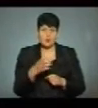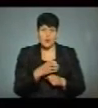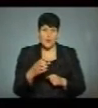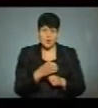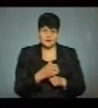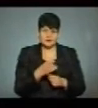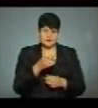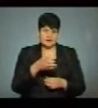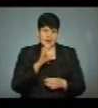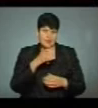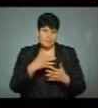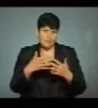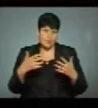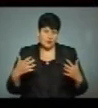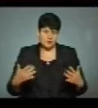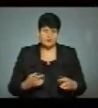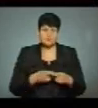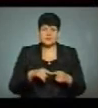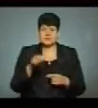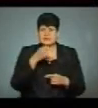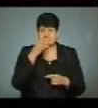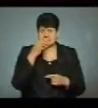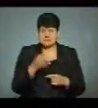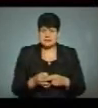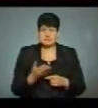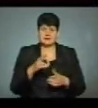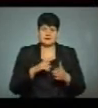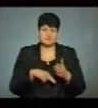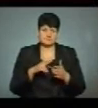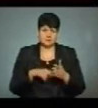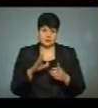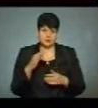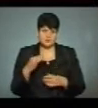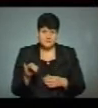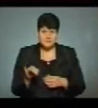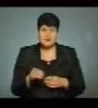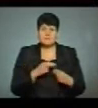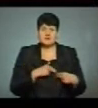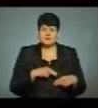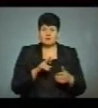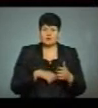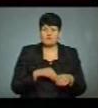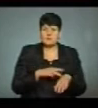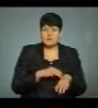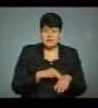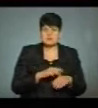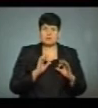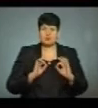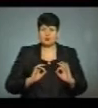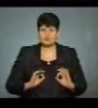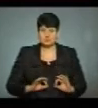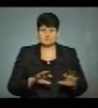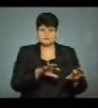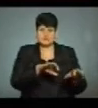це повідомив начальник штабу оперативного управління фіскальної служби області Юрій Парило. Працівники податкової міліції та прокуратури